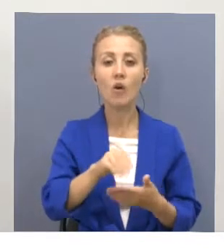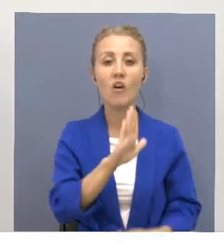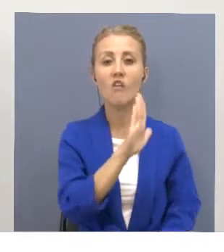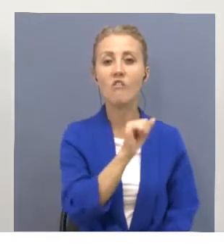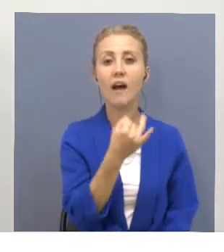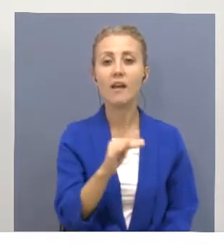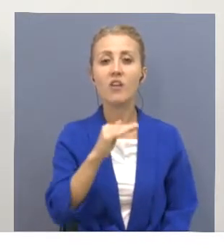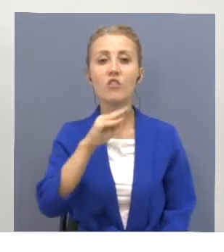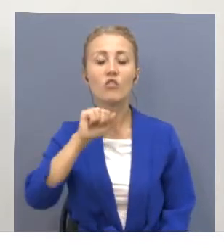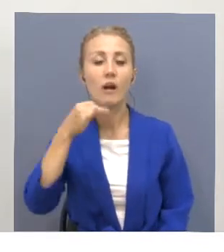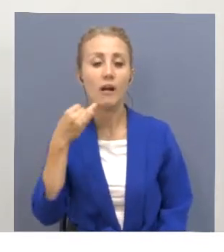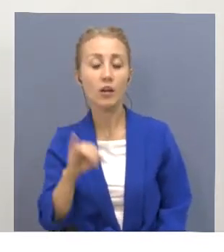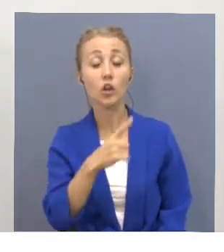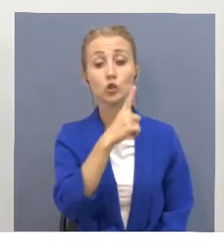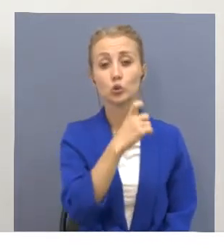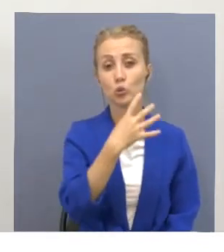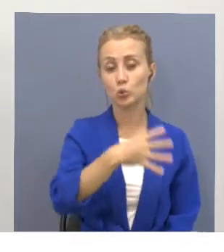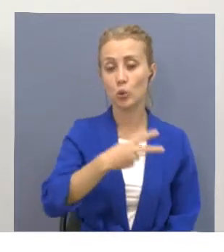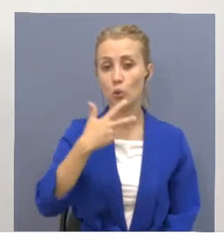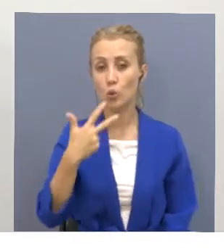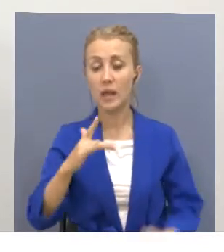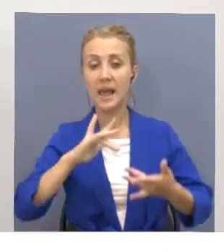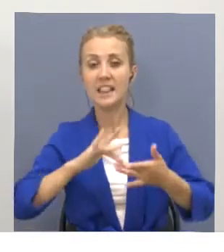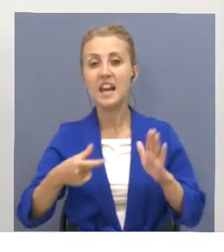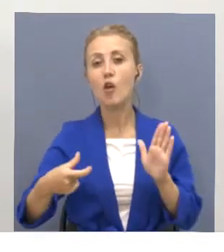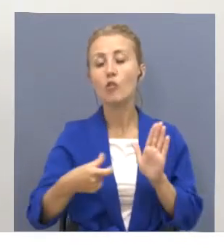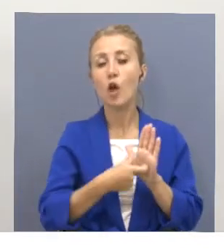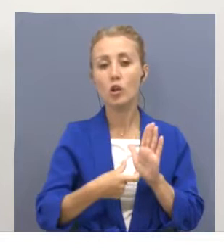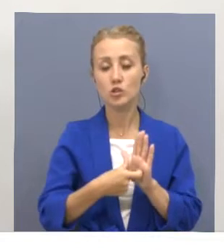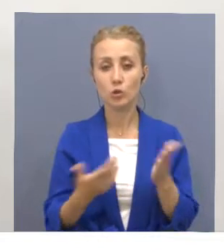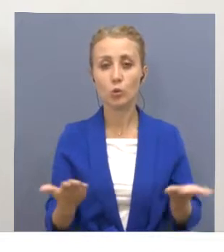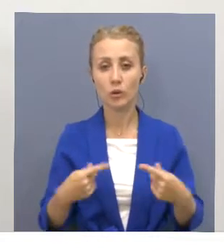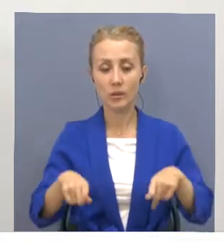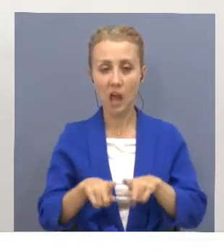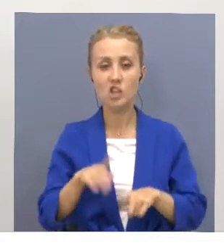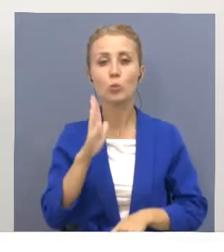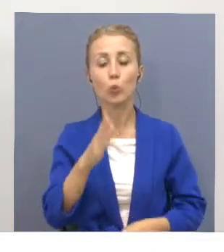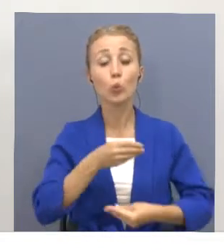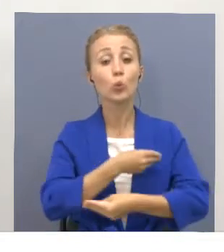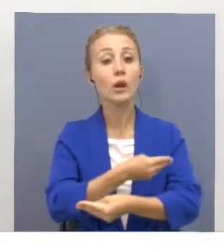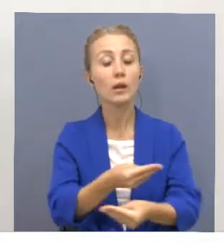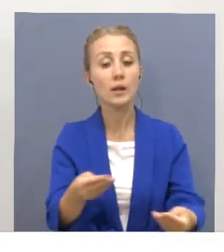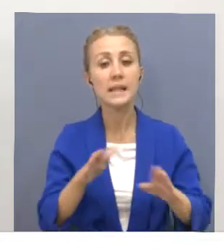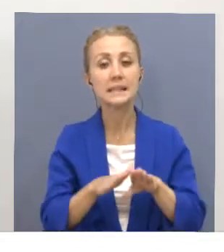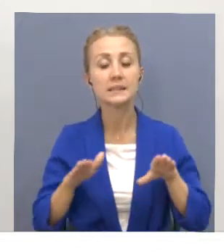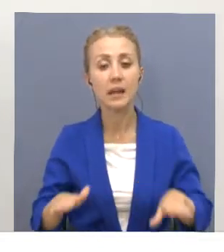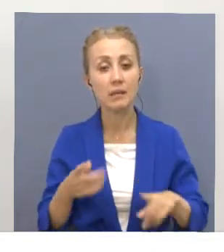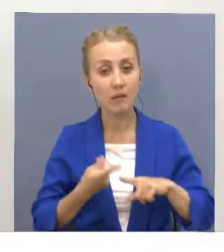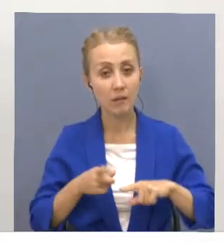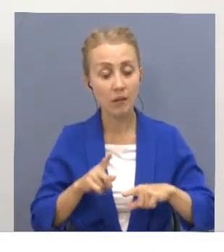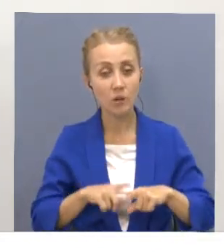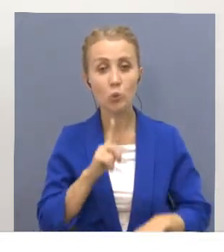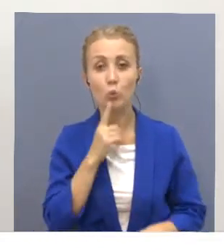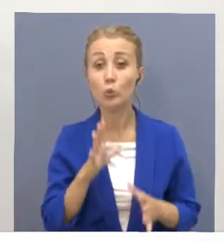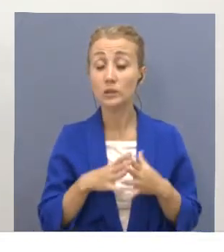а также 143 интернет-флешек, которые также будут розданы детям данной категории, для